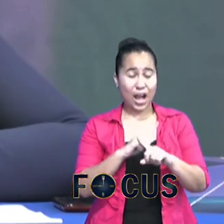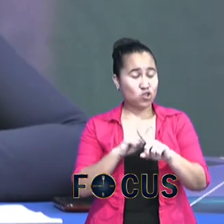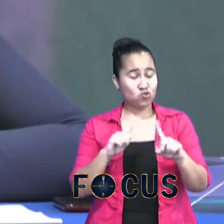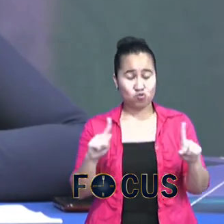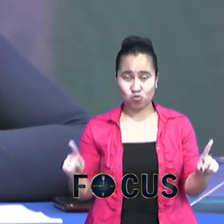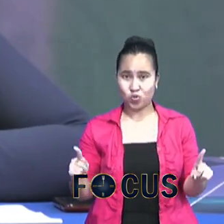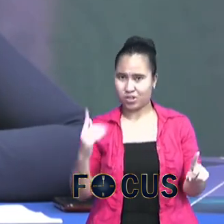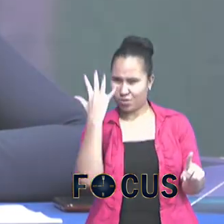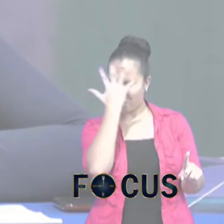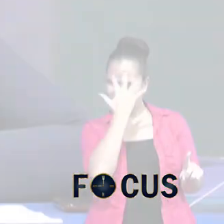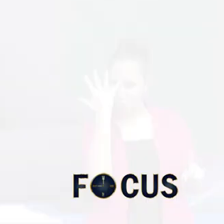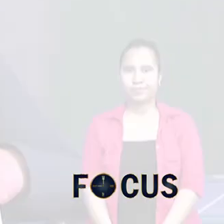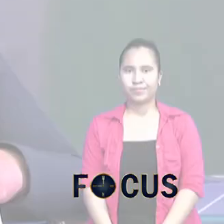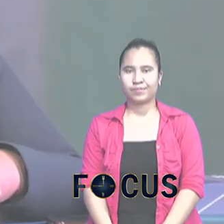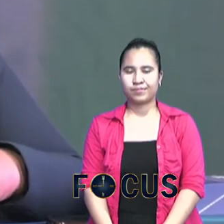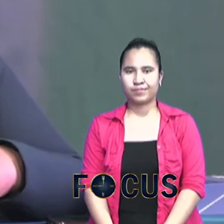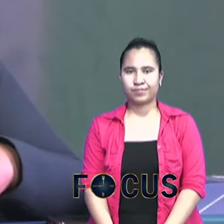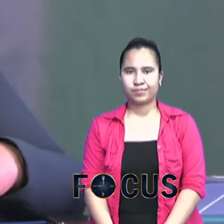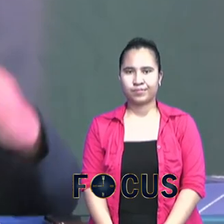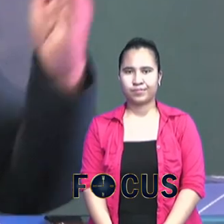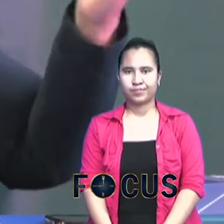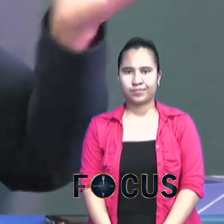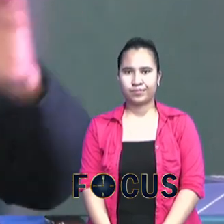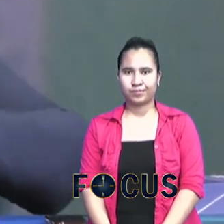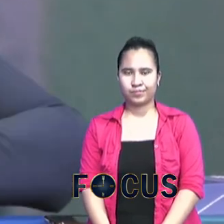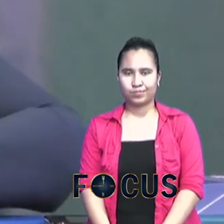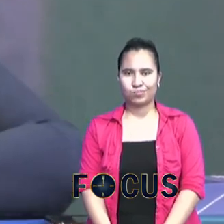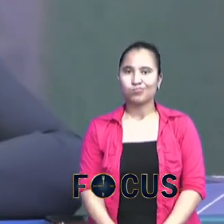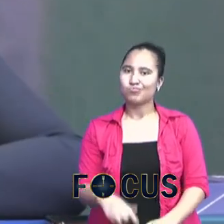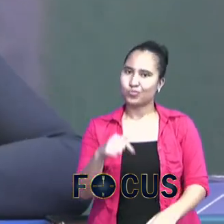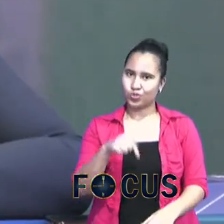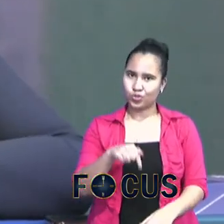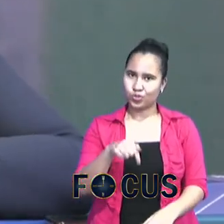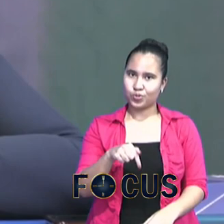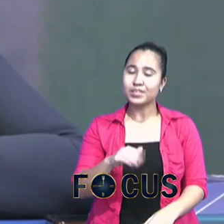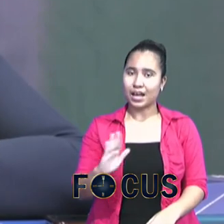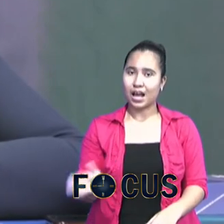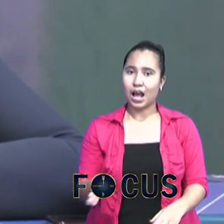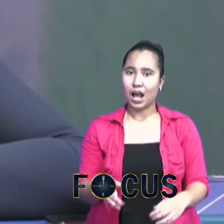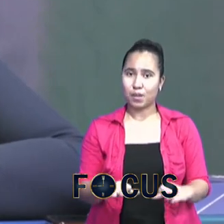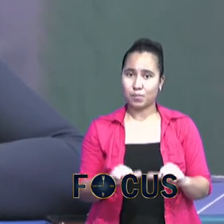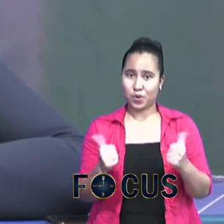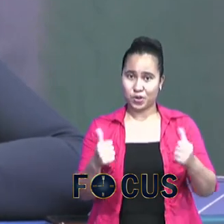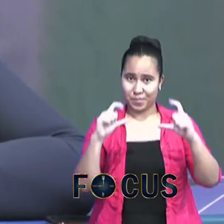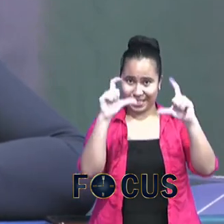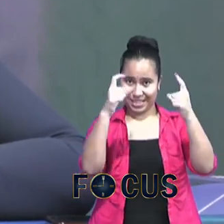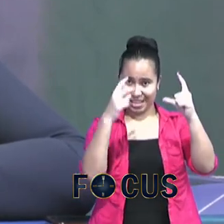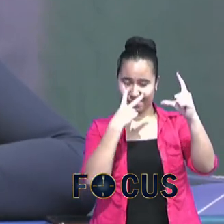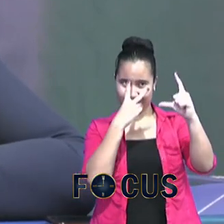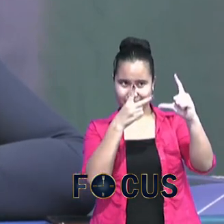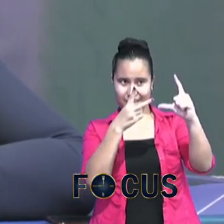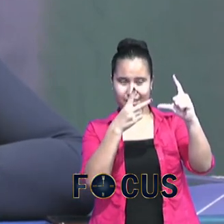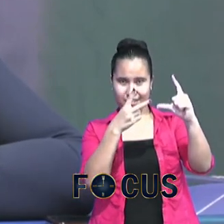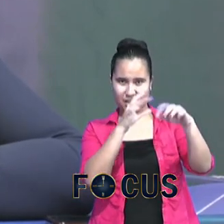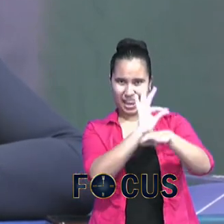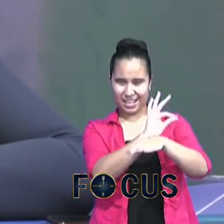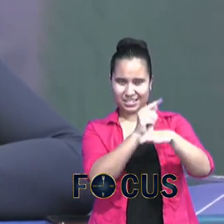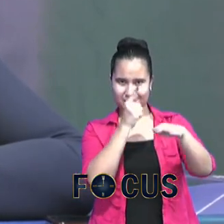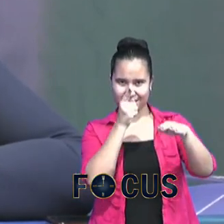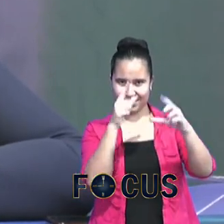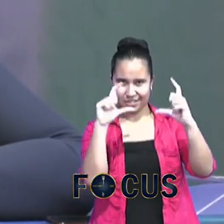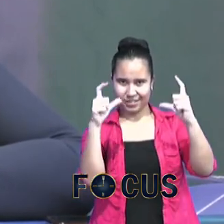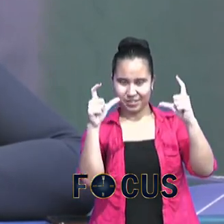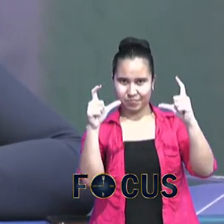te interpreteren zijn. Ondertussen, we zijn begonnen dus met de televisieuitzendingen en ik wil me